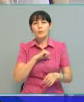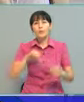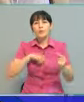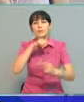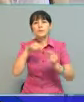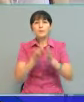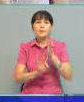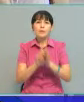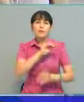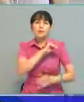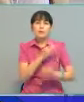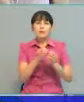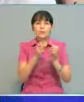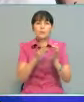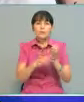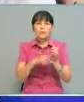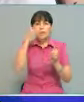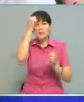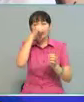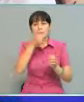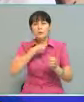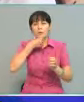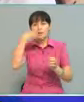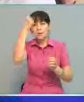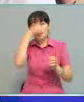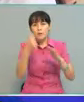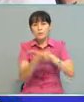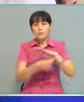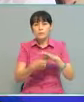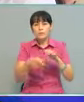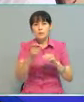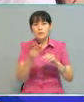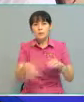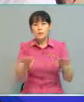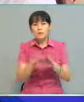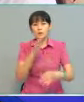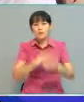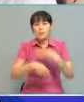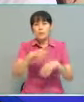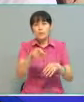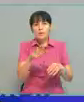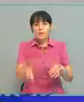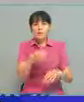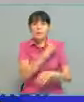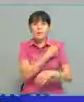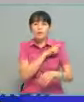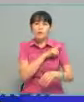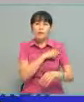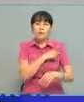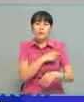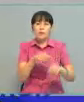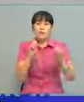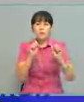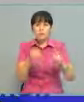бизнесін бастағысы келетін 18 бен зейнет жасына дейінгі жұмыссыз азаматтармен қатар мүгедек жандар да арнайы дәрігердің рұқсатымен тегін